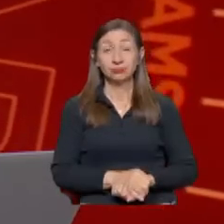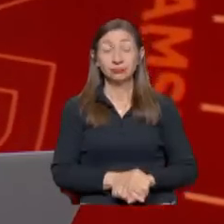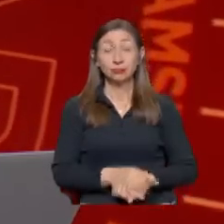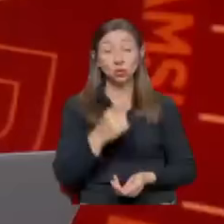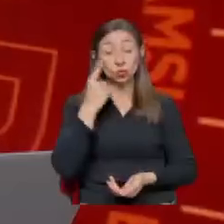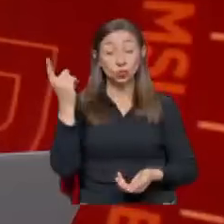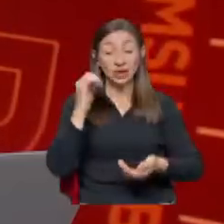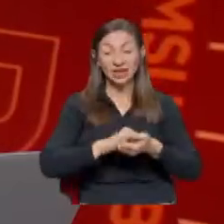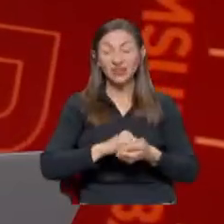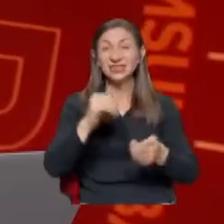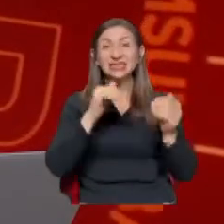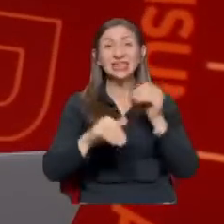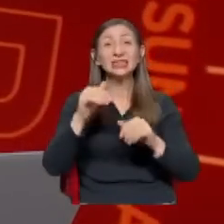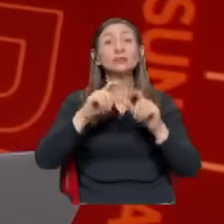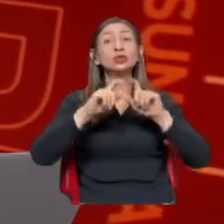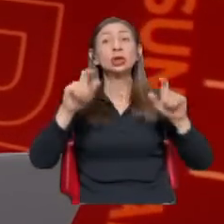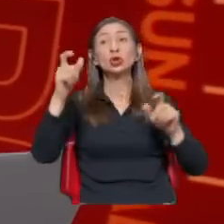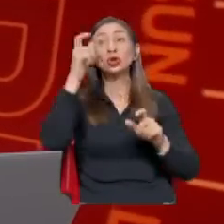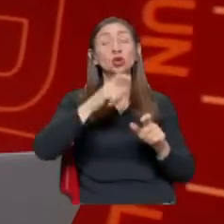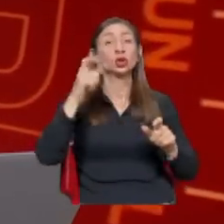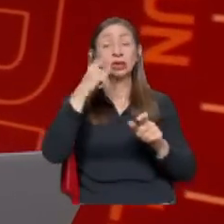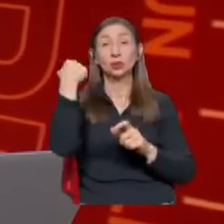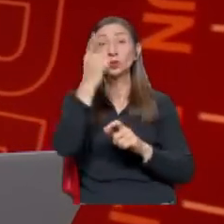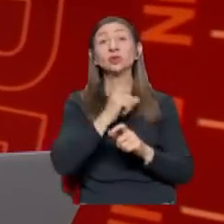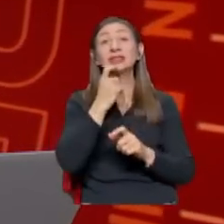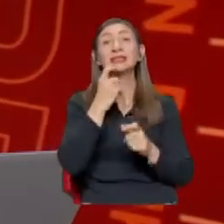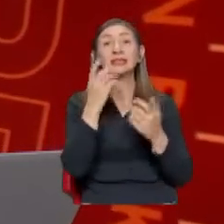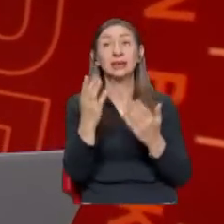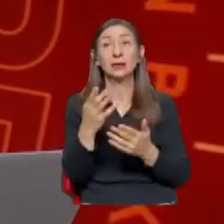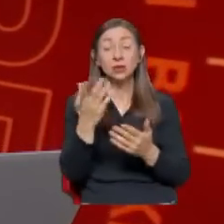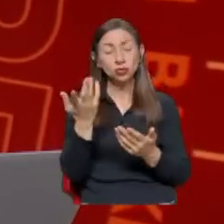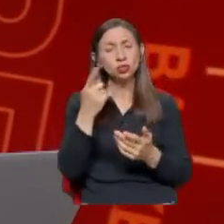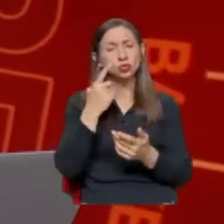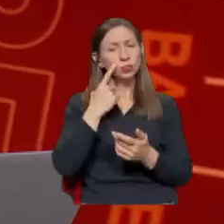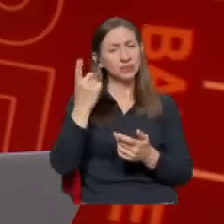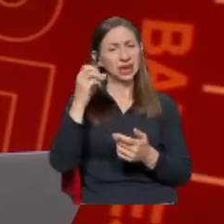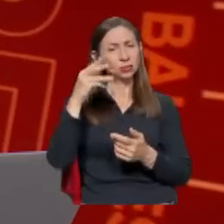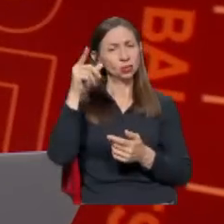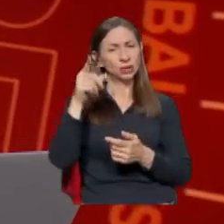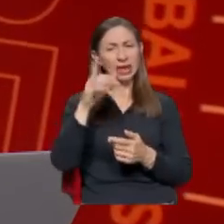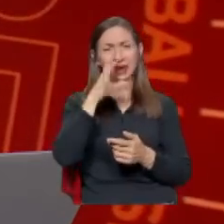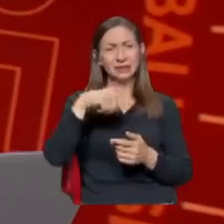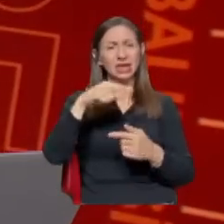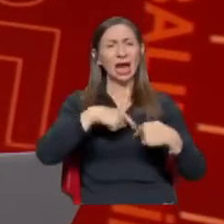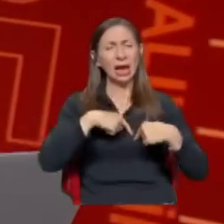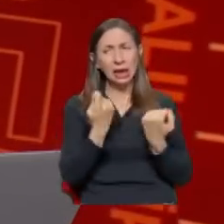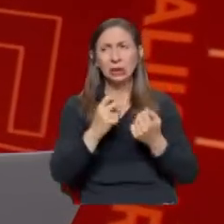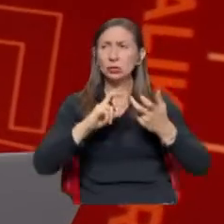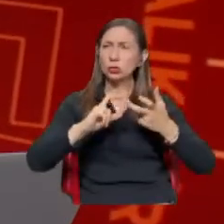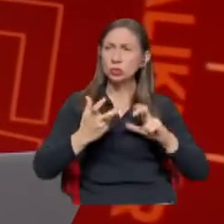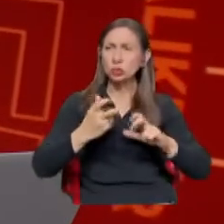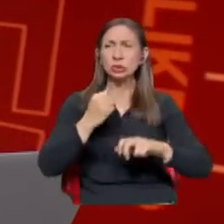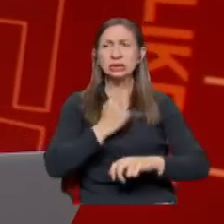Cumhur İttifakı'nın seçim sloganı Türkiye'nin yüzyılıydı. Ve Cumhurbaşkanı Erdoğan kimseye kırgın,